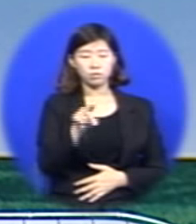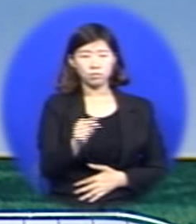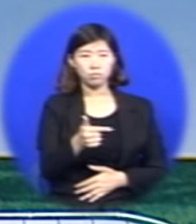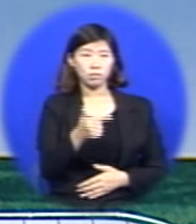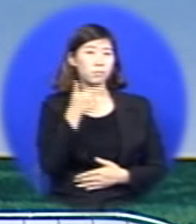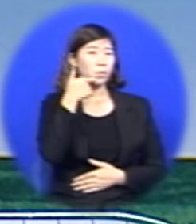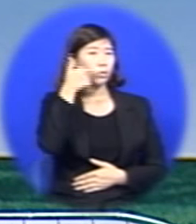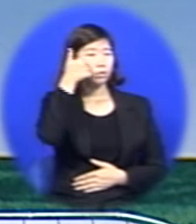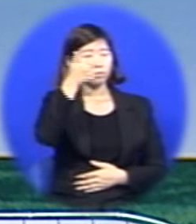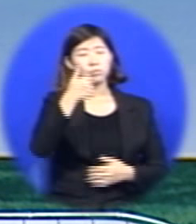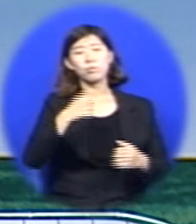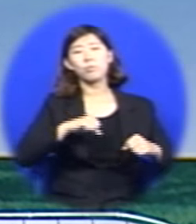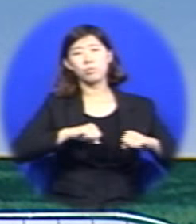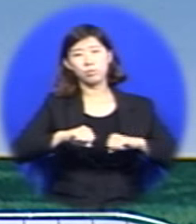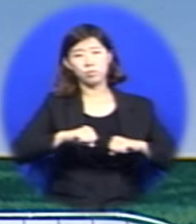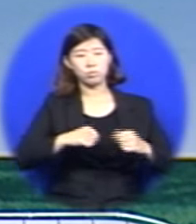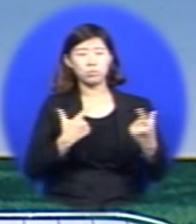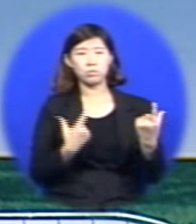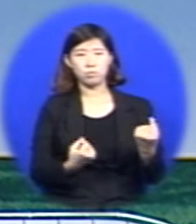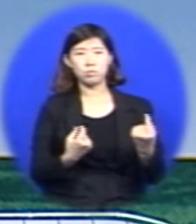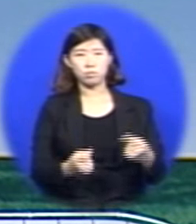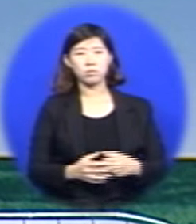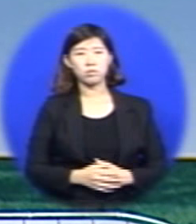안재선을 양자로 삼았어요.